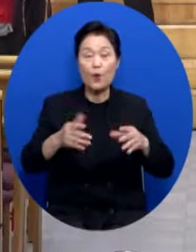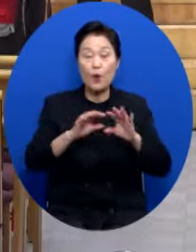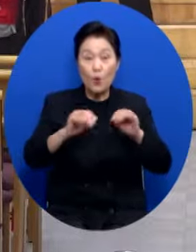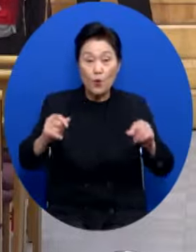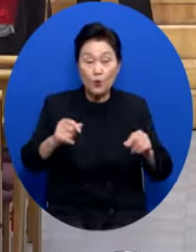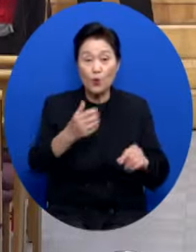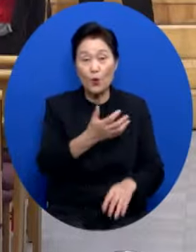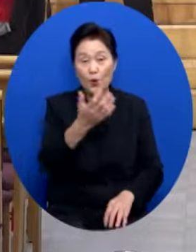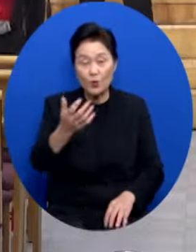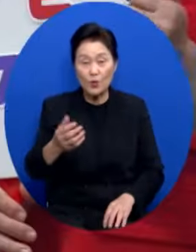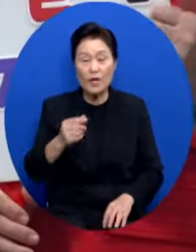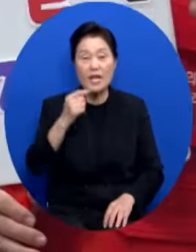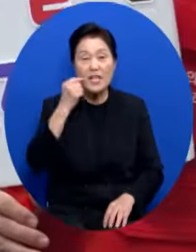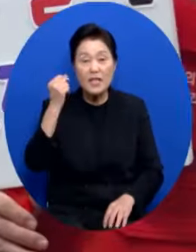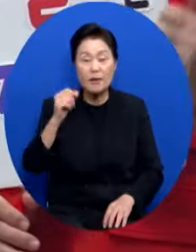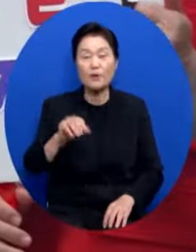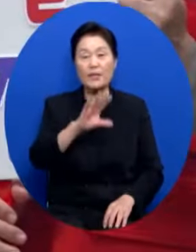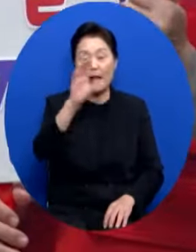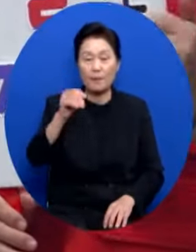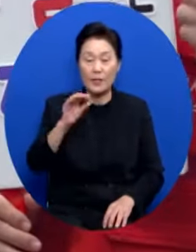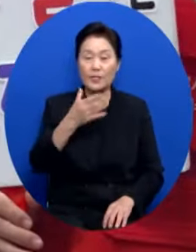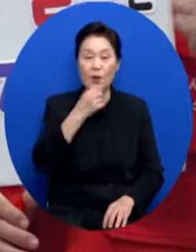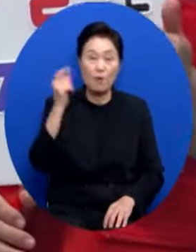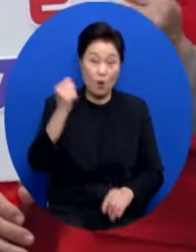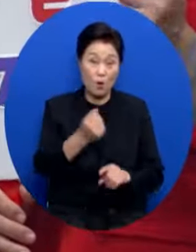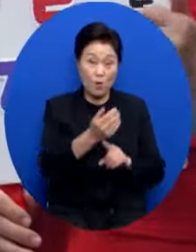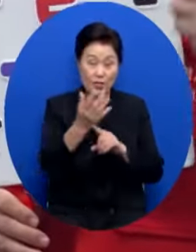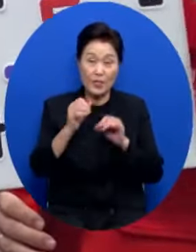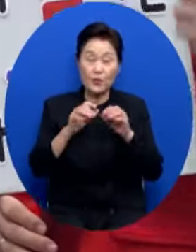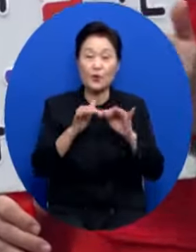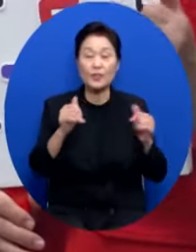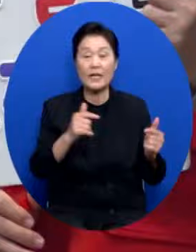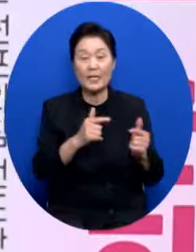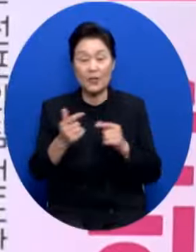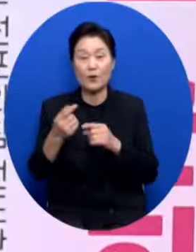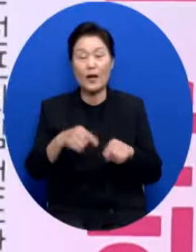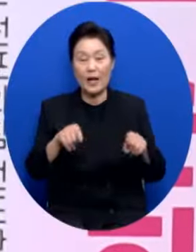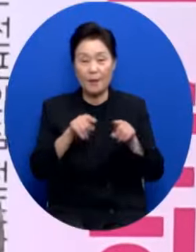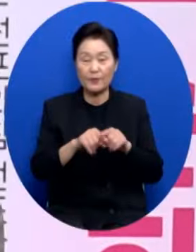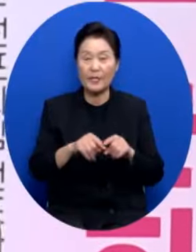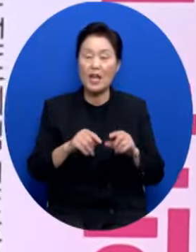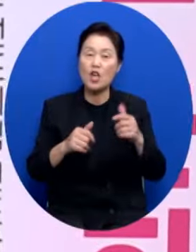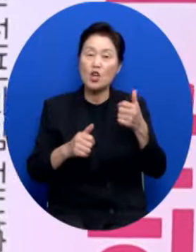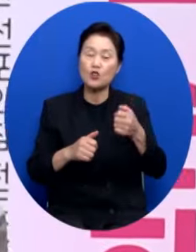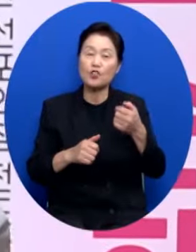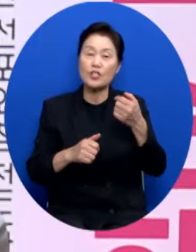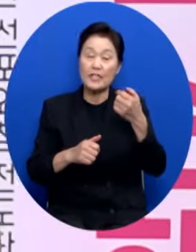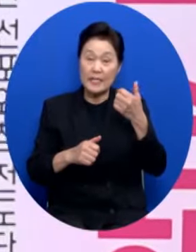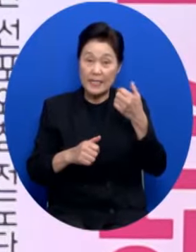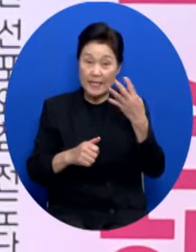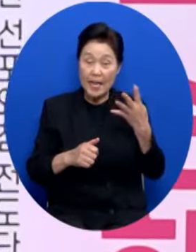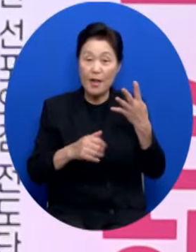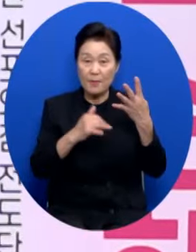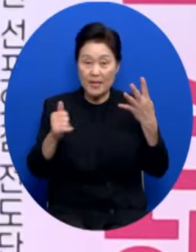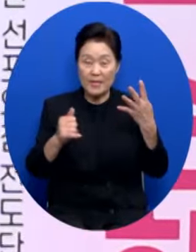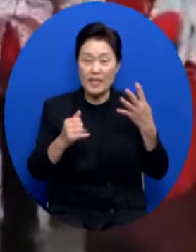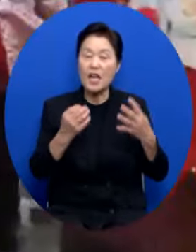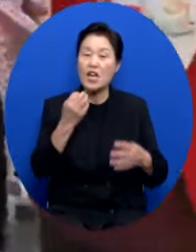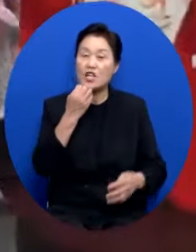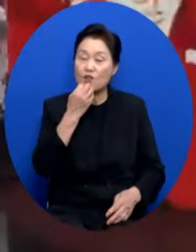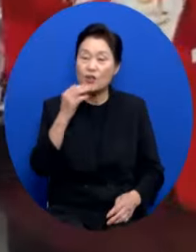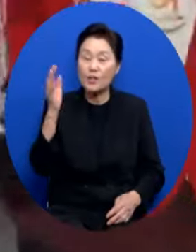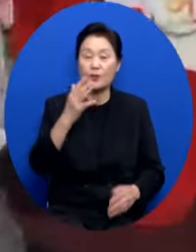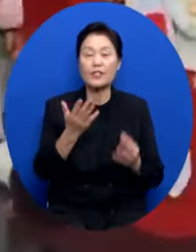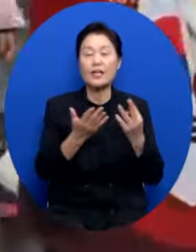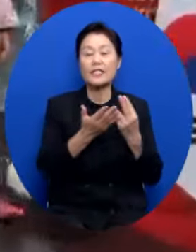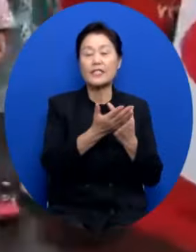일본, 아프리카에서 복음을 전하는 전도사와 예심 순회 전도사 등 총 54명이 참가해 서울부터 제주까지